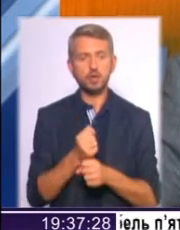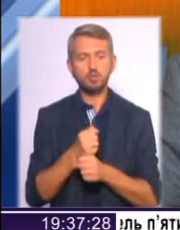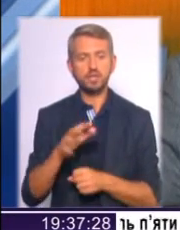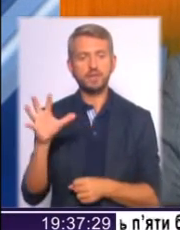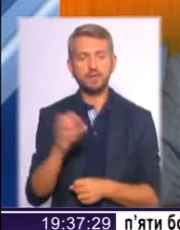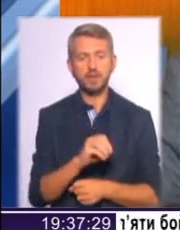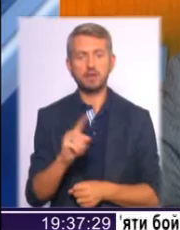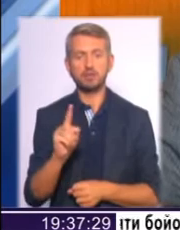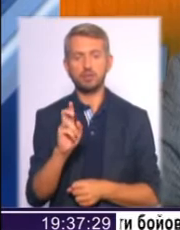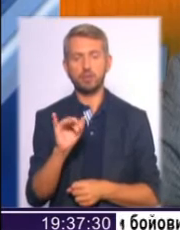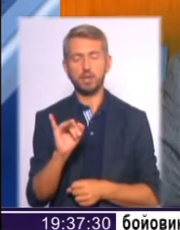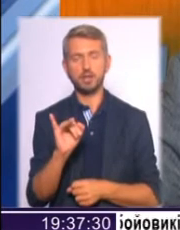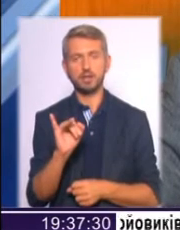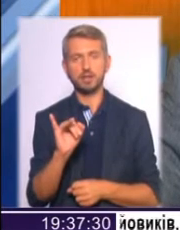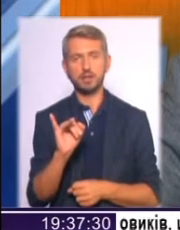того, щоб